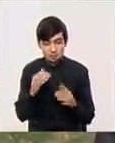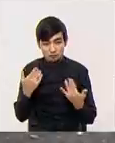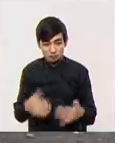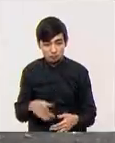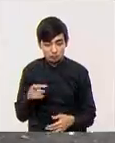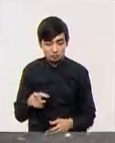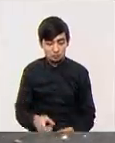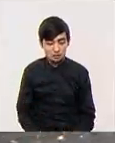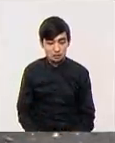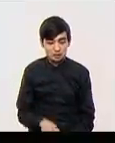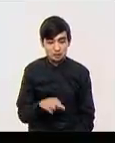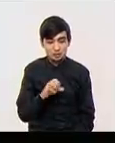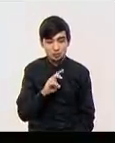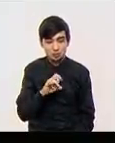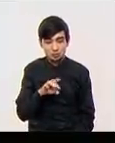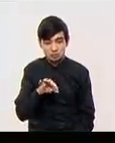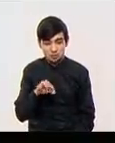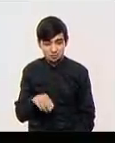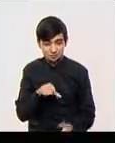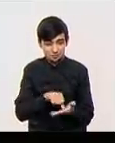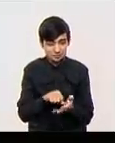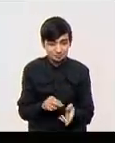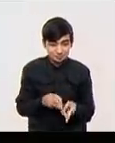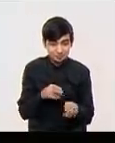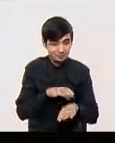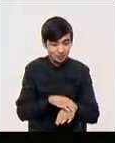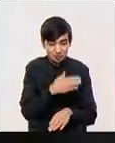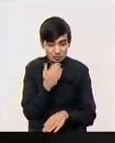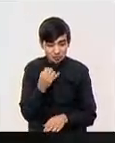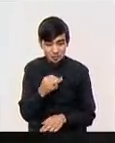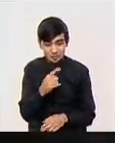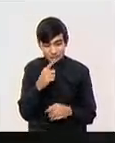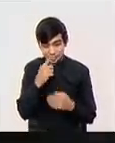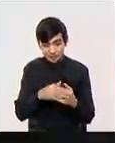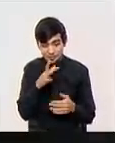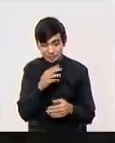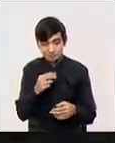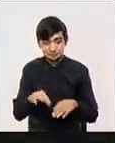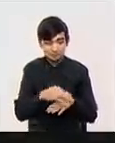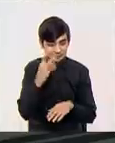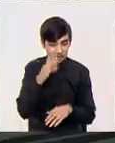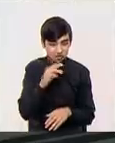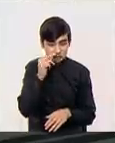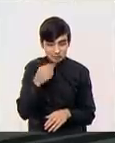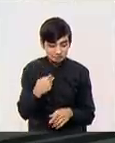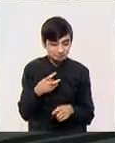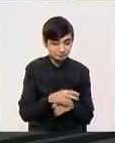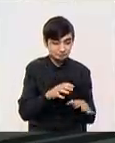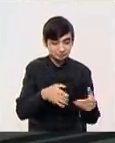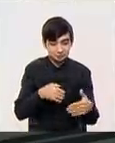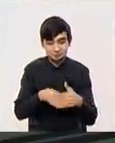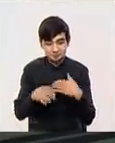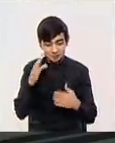деп. Әкесі Нұрболаттың еш қылмысқа қатысы жоқ дейді. Айтуынша марқұм жуырда үйленбек болып Шымкентке қызды алып кету үшін келген. Осы